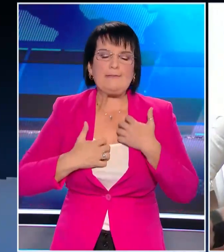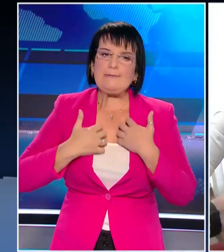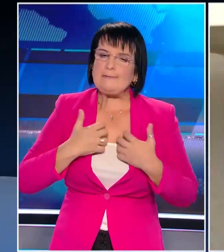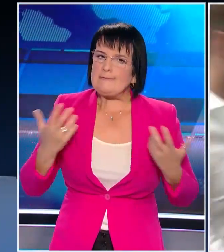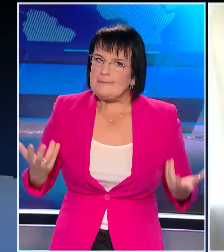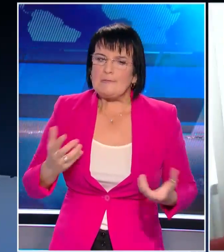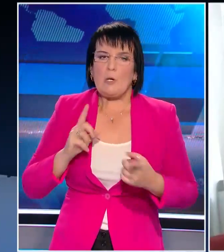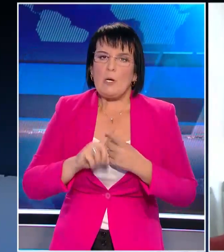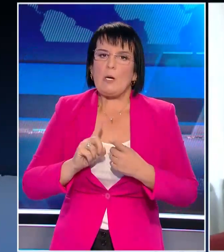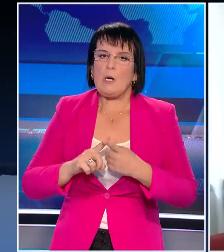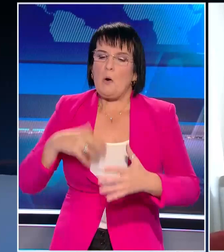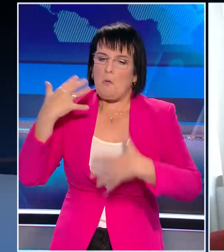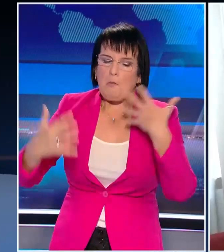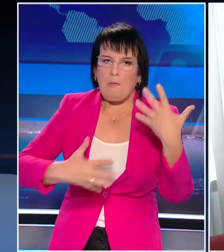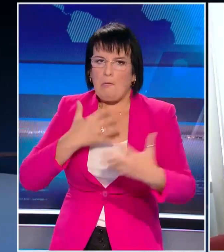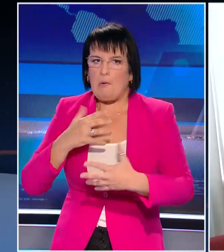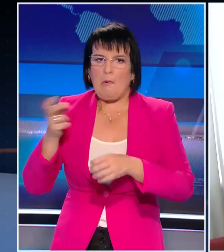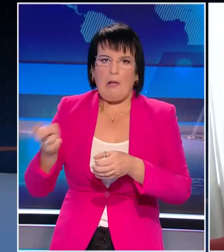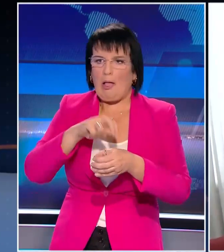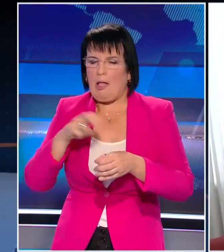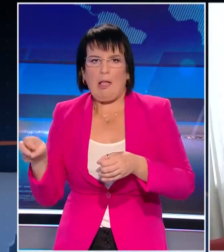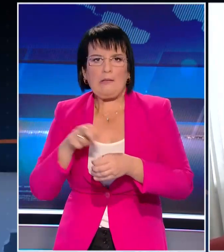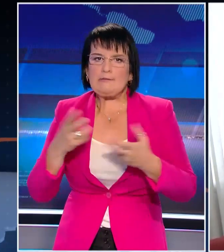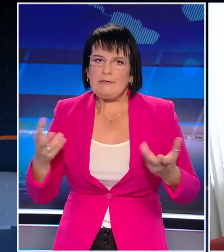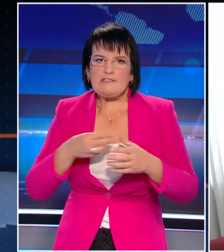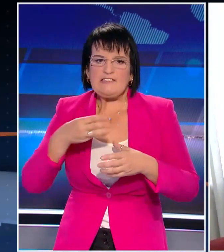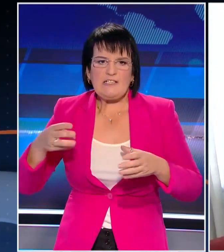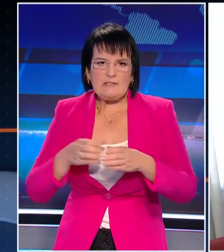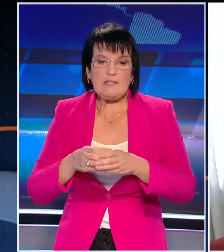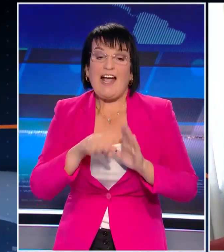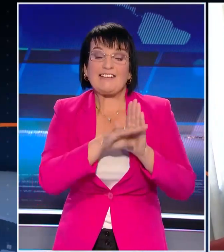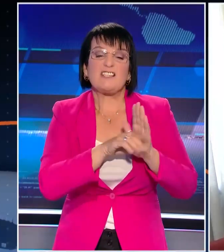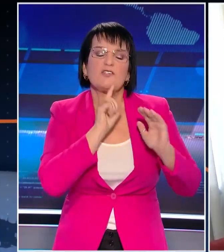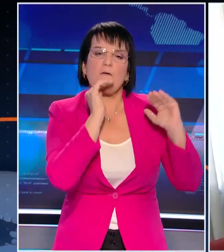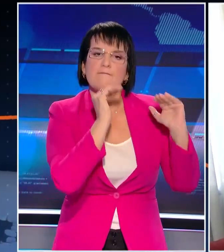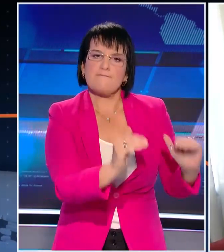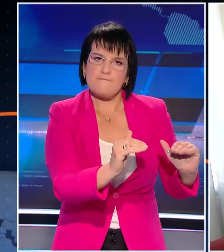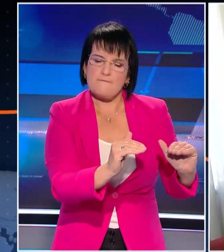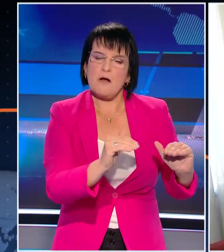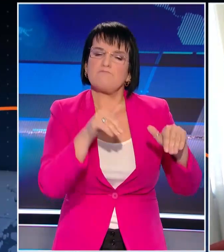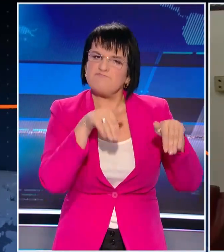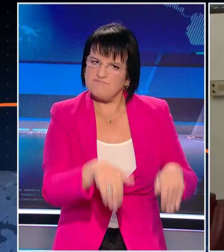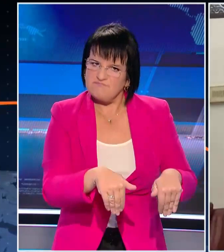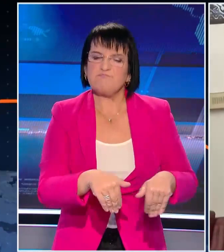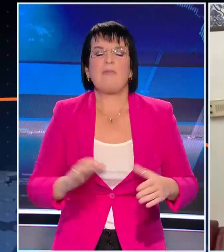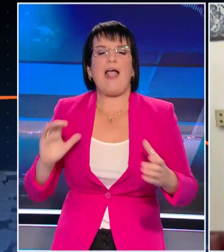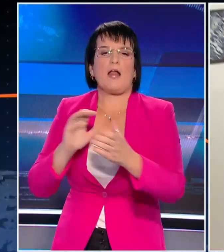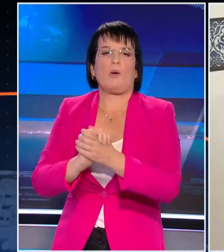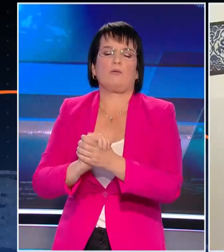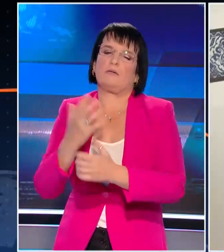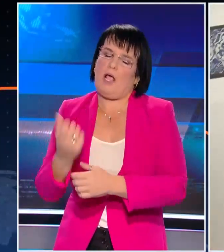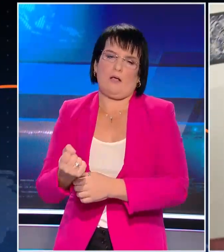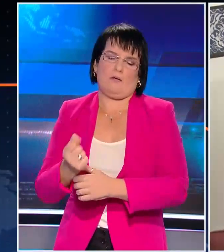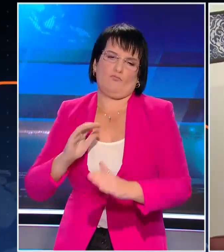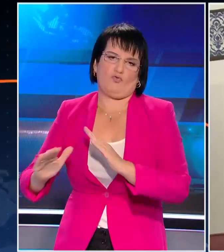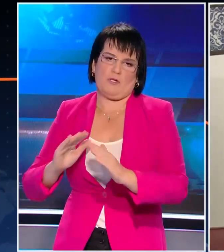για την συνεχόμενη ένταση στο κόμμα. Εξήγησε ότι η πιστή τήρηση του καταστατικού μπορεί να φυλάξει την ενότητα προκειμένου το